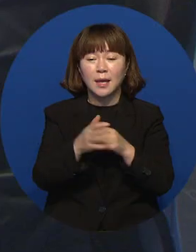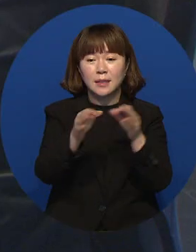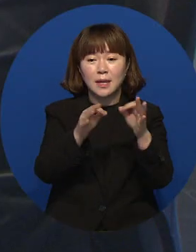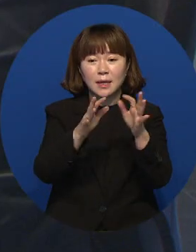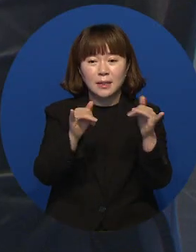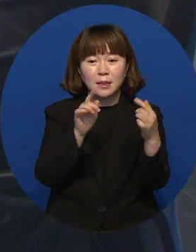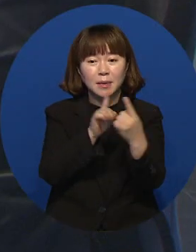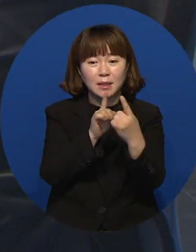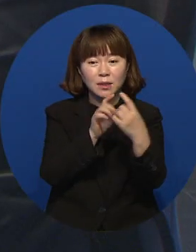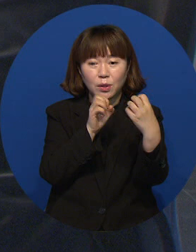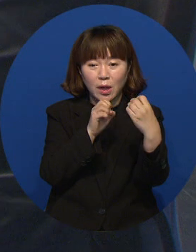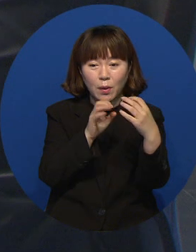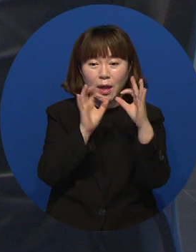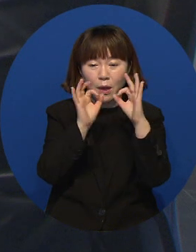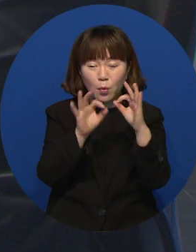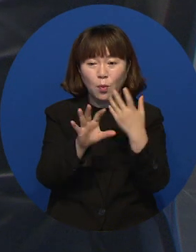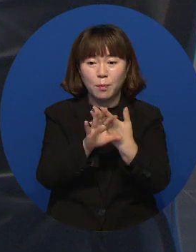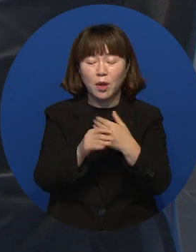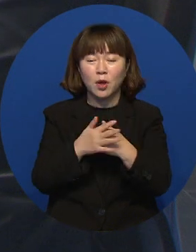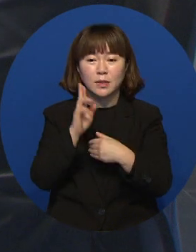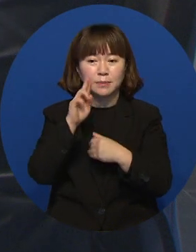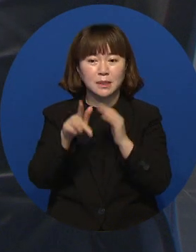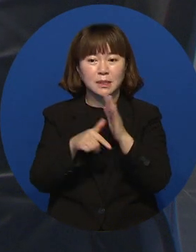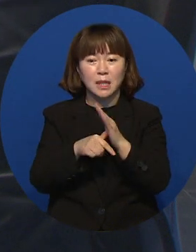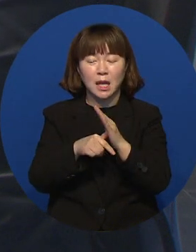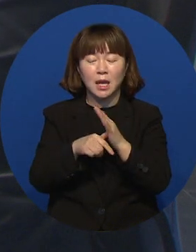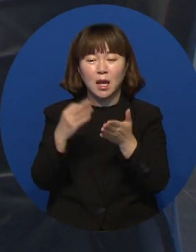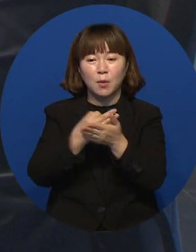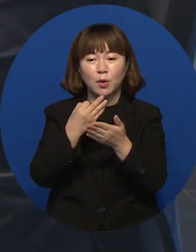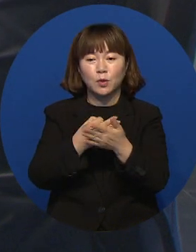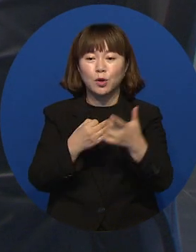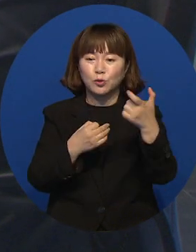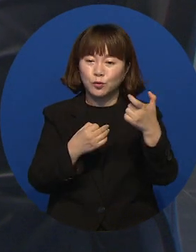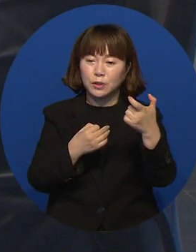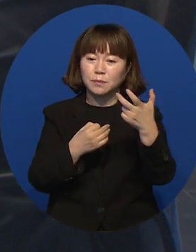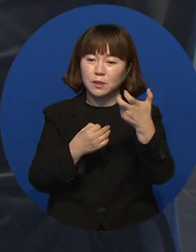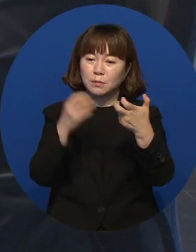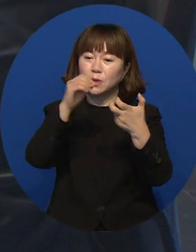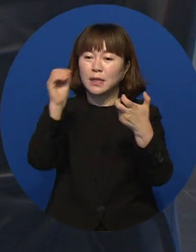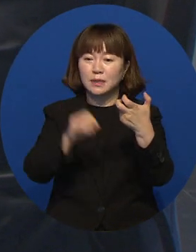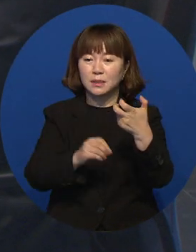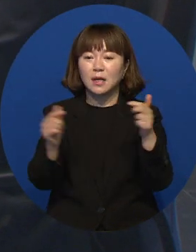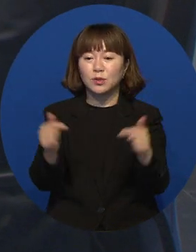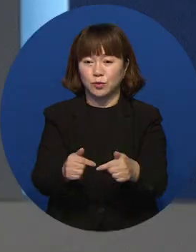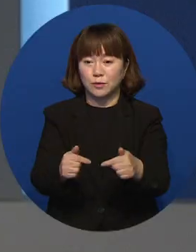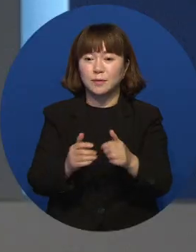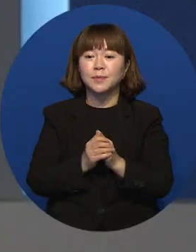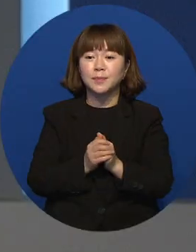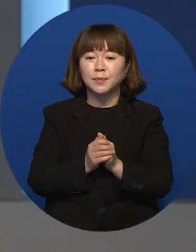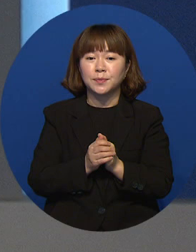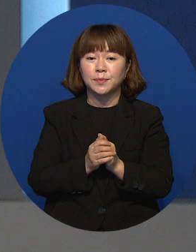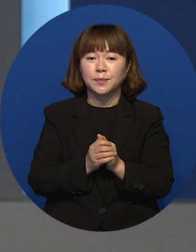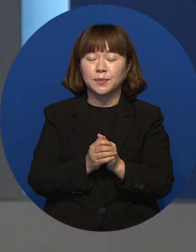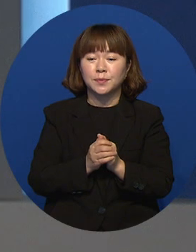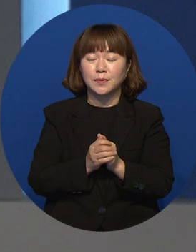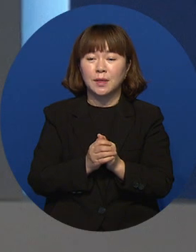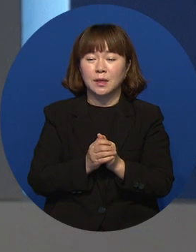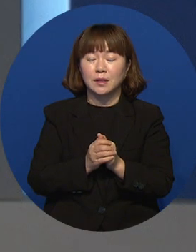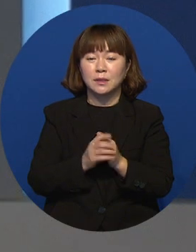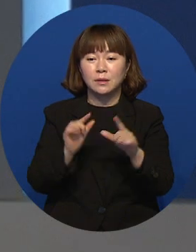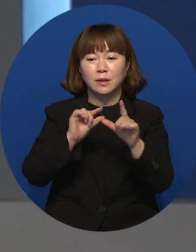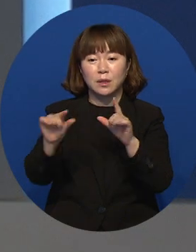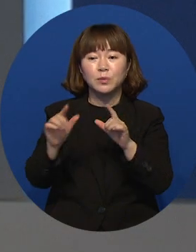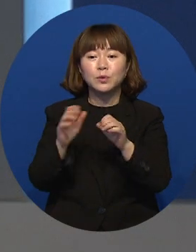심해 쓸 때에는 매출액이 한 60% 에서 70% 까지 줄었던 그런 상이고 지금 일부가 조회 복된